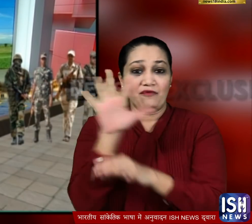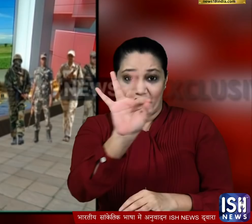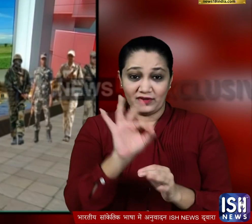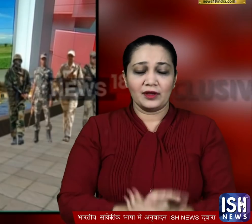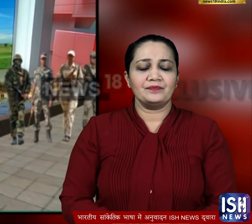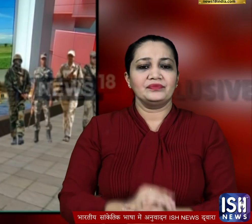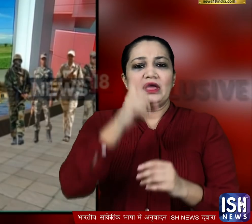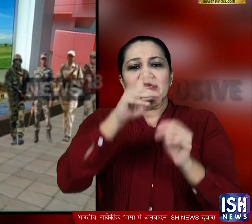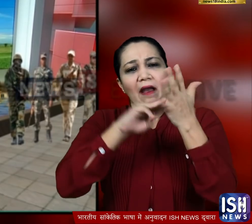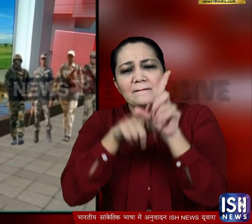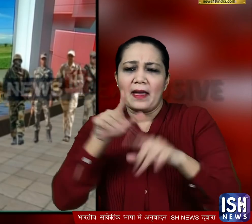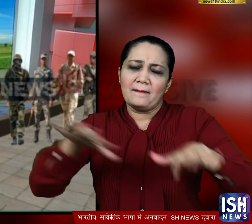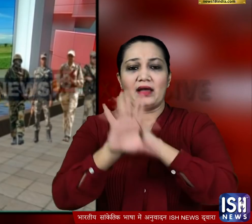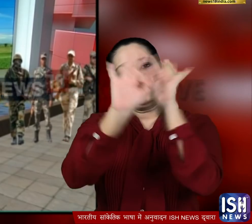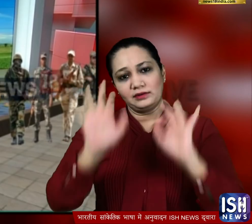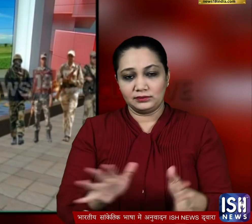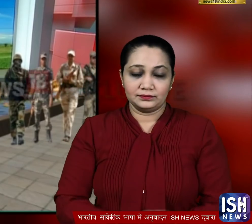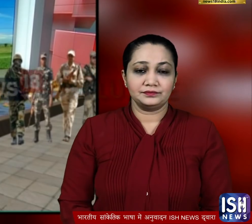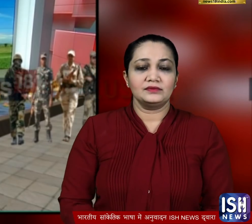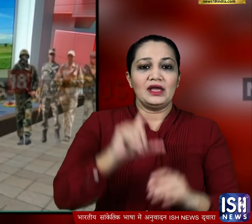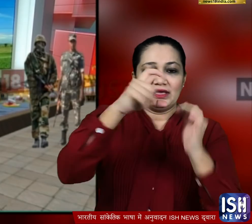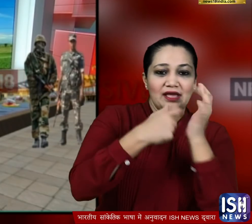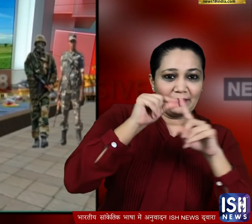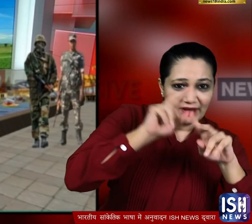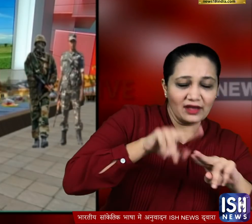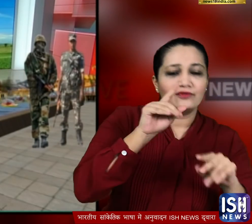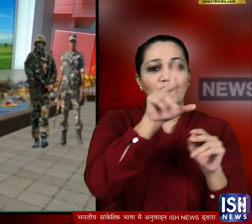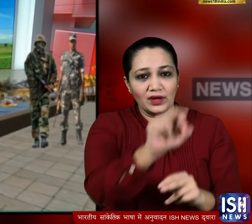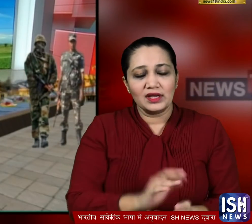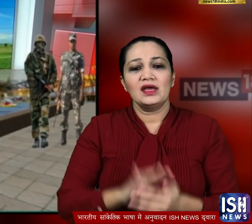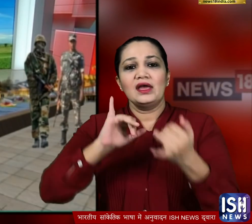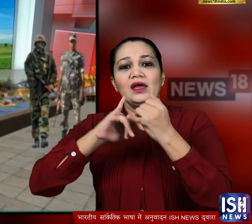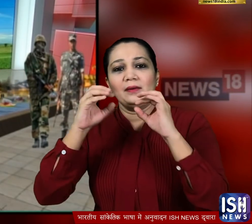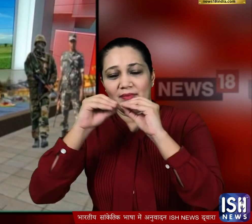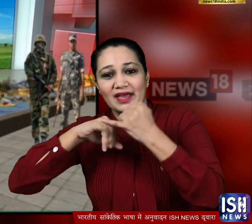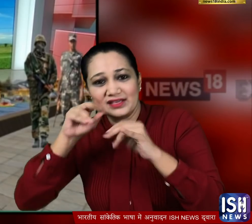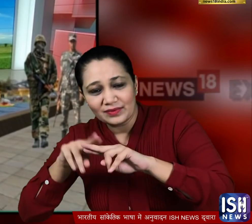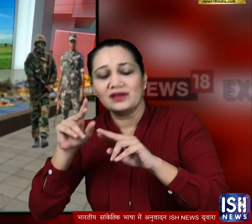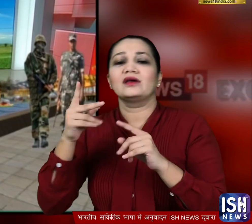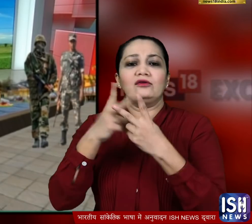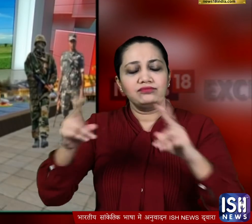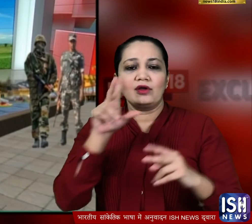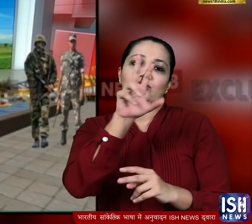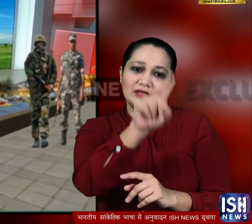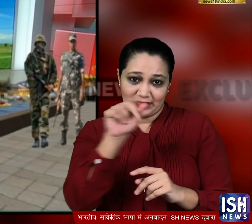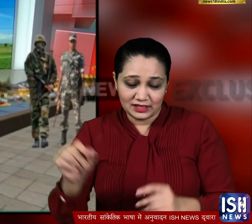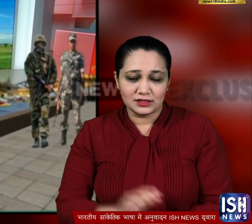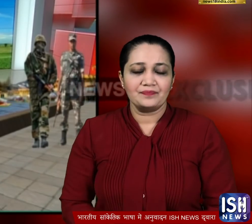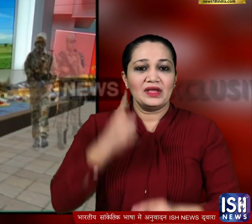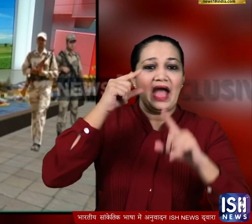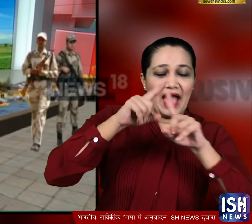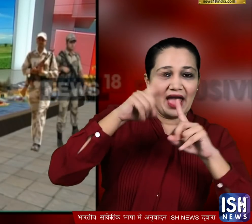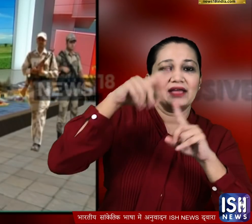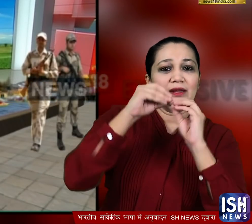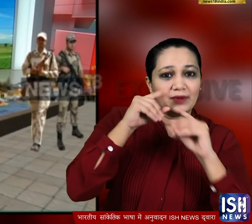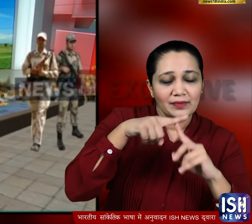तैनाती 7 मई तक किए जाने का प्लान है। इनमें सीआरपीएफ की 20, बीएसएफ और एसएसबी की 10-10 कंपनियां हैं, और जबकि